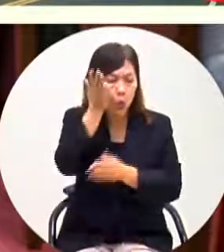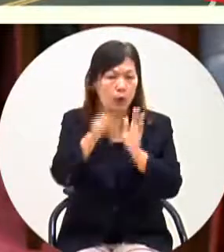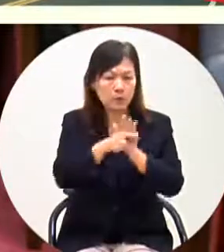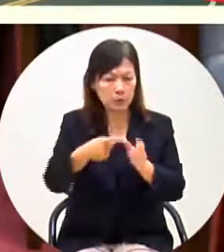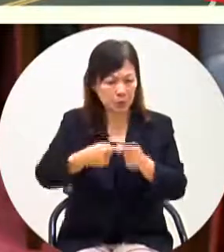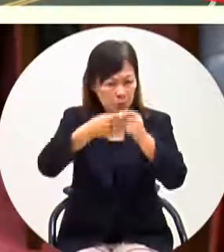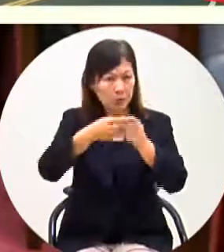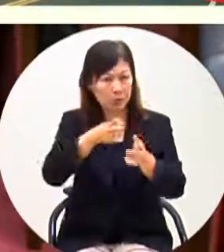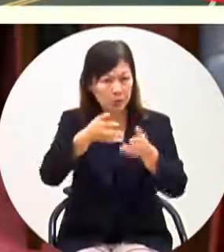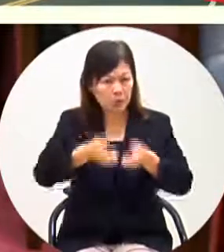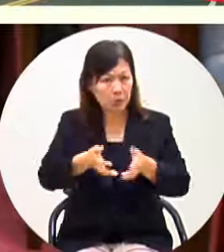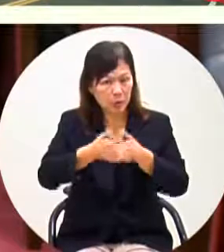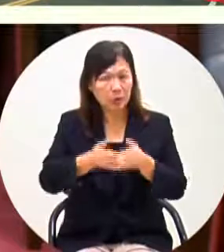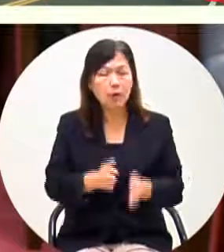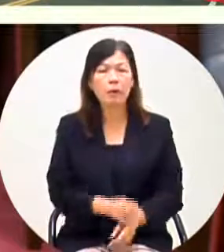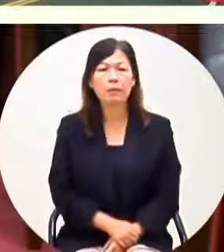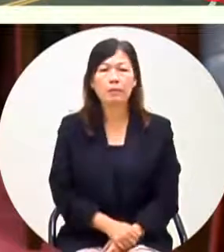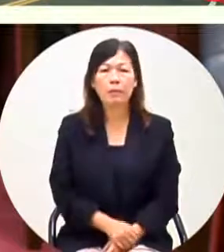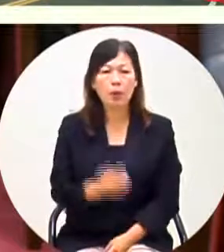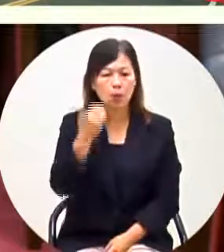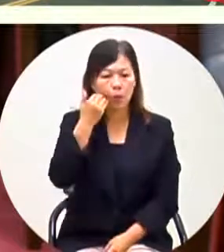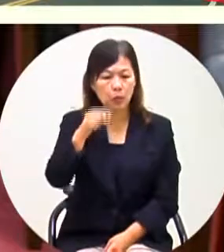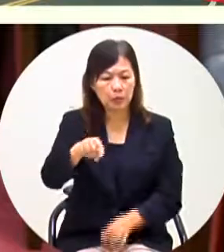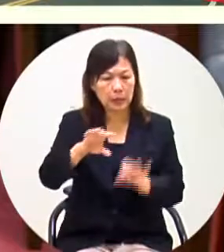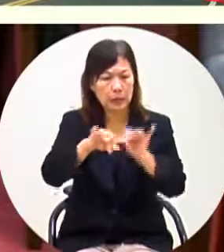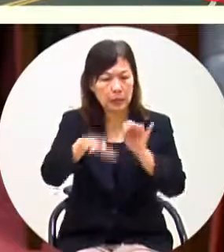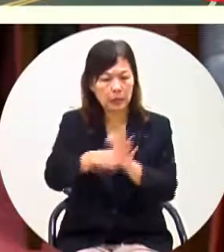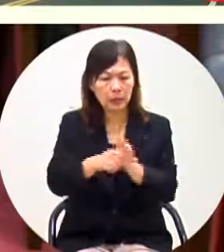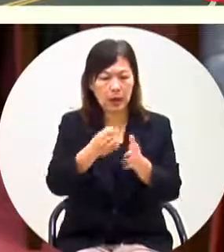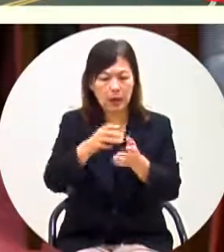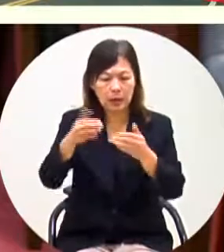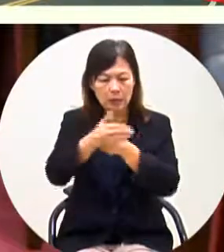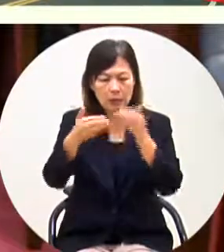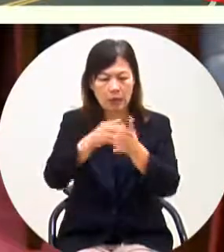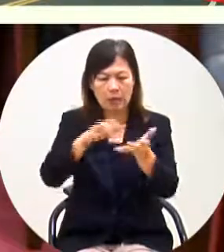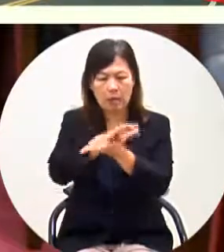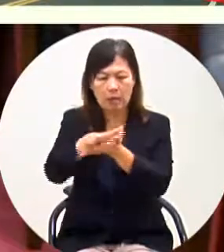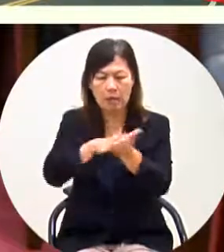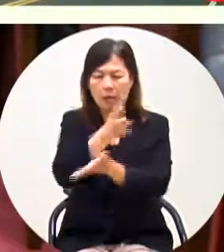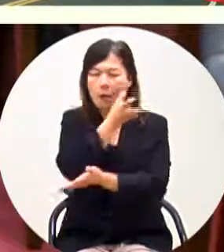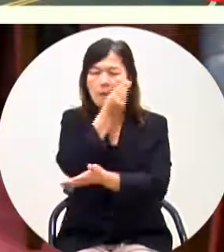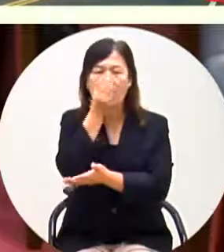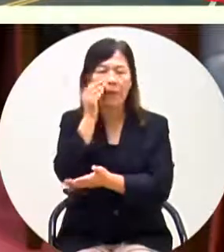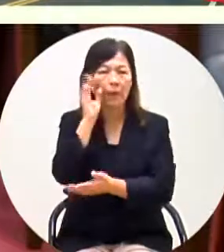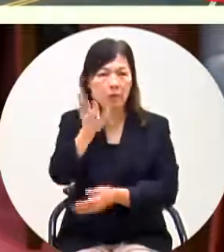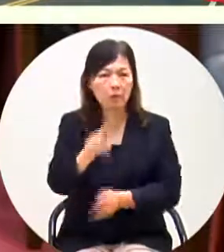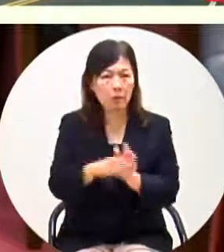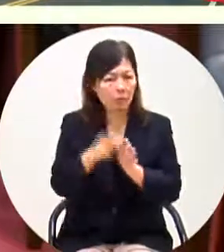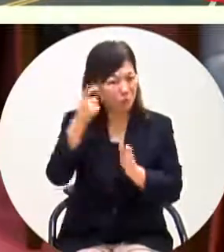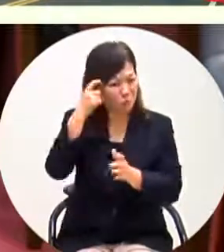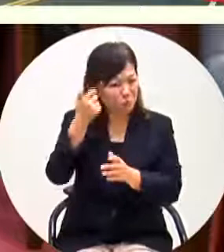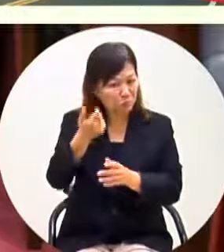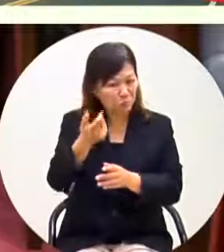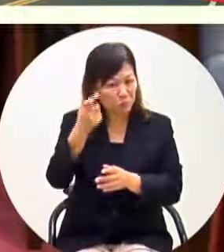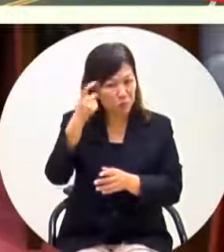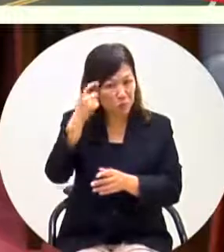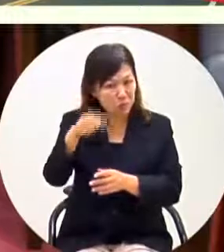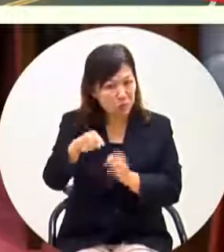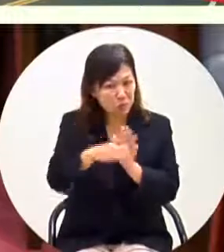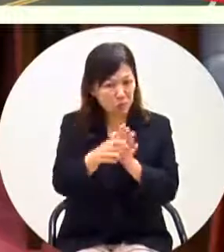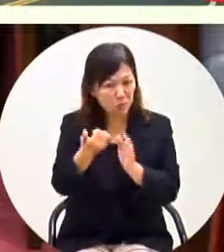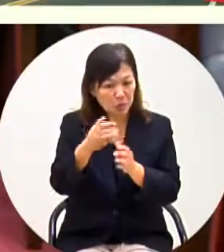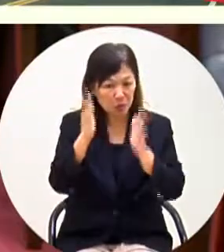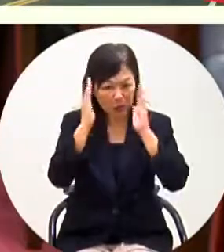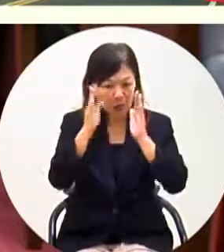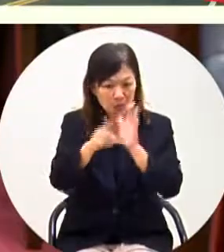个地方交通非常的混乱，你认为这是一个步入正轨的一个乡镇吗？